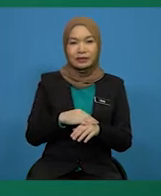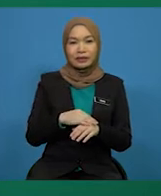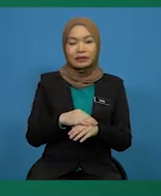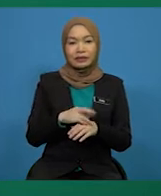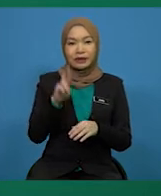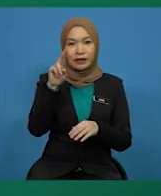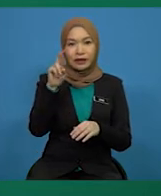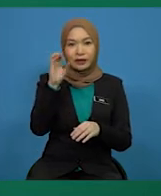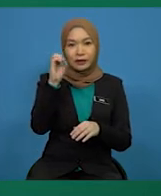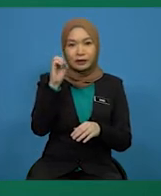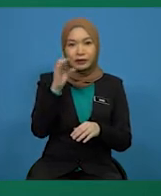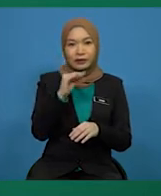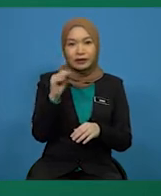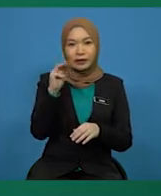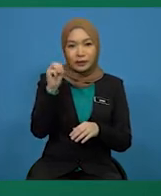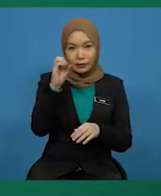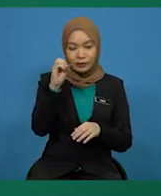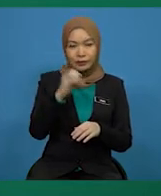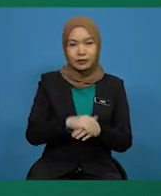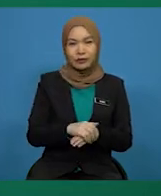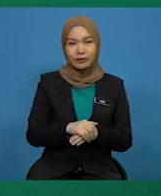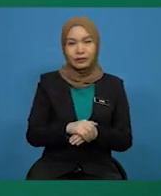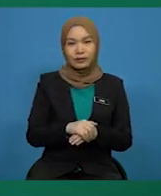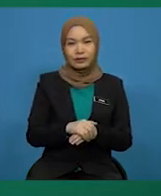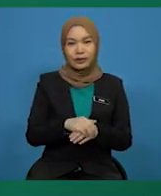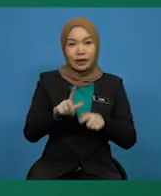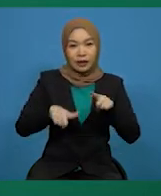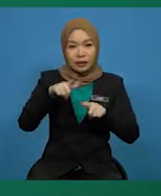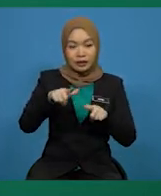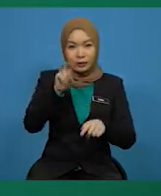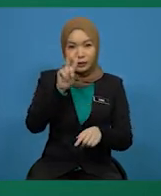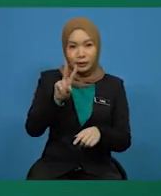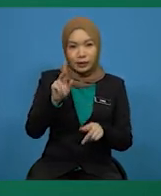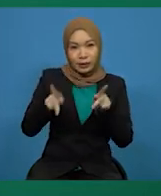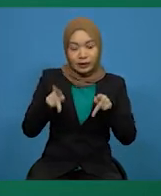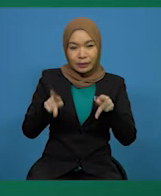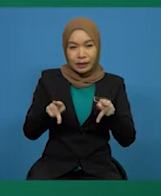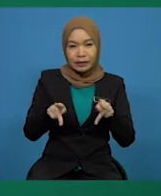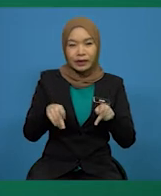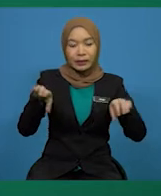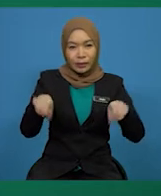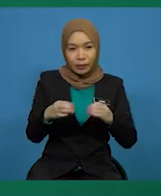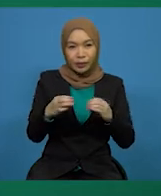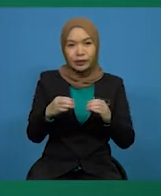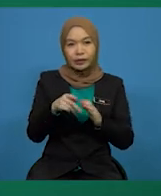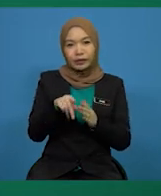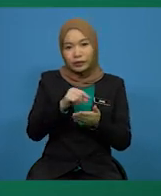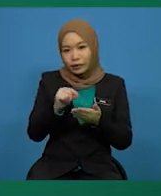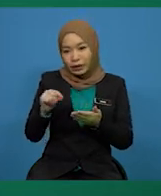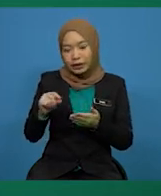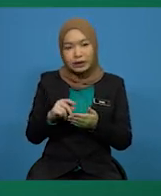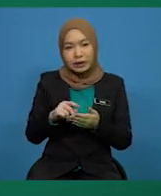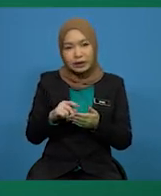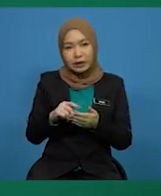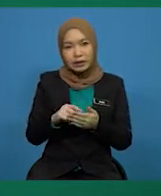dan juga M0. Seterusnya langkah kedua, para pelajar membuat penulisan